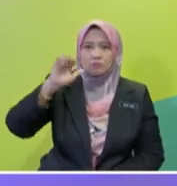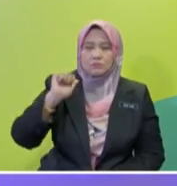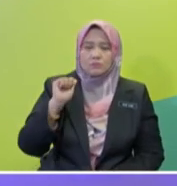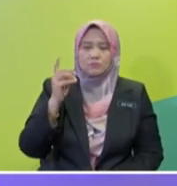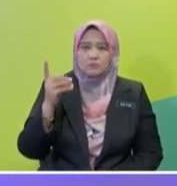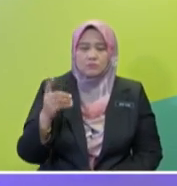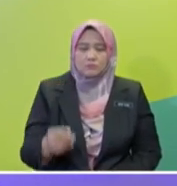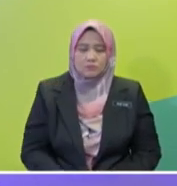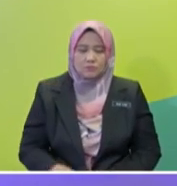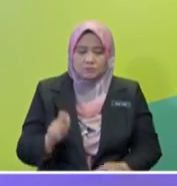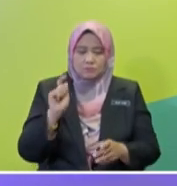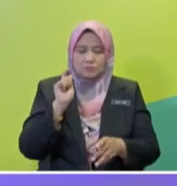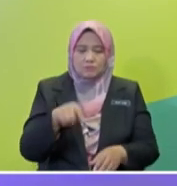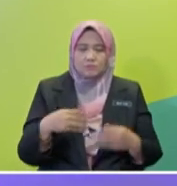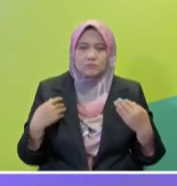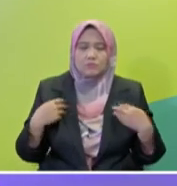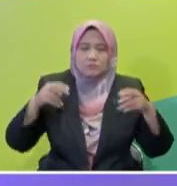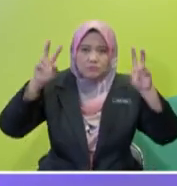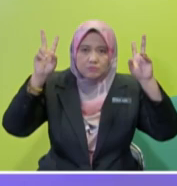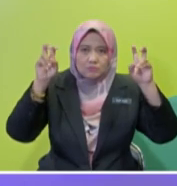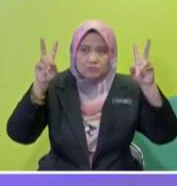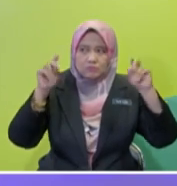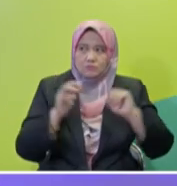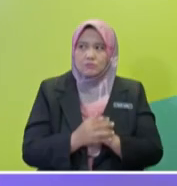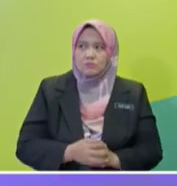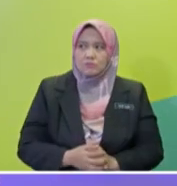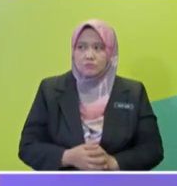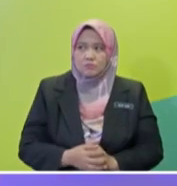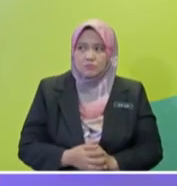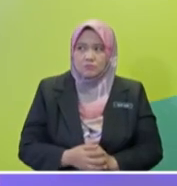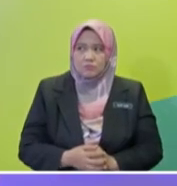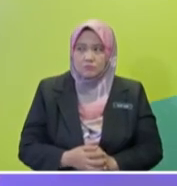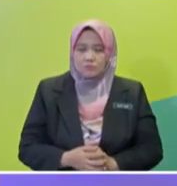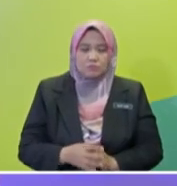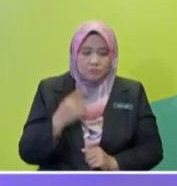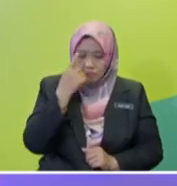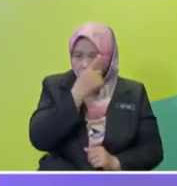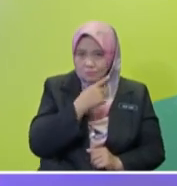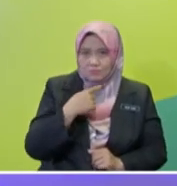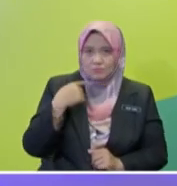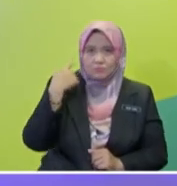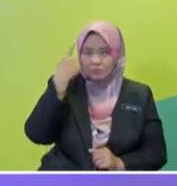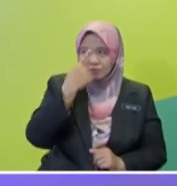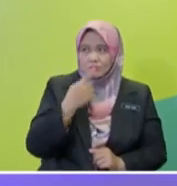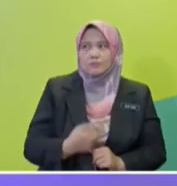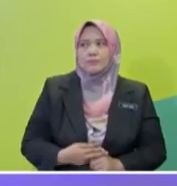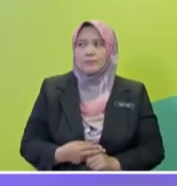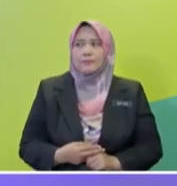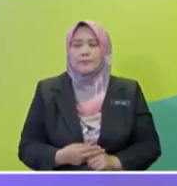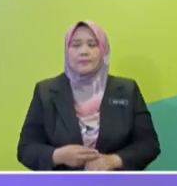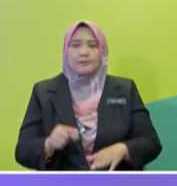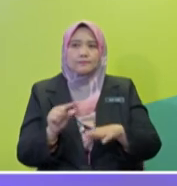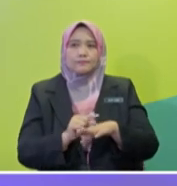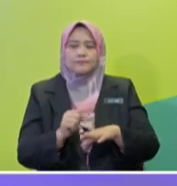ada tajuk dia masih ada namun diri kita pada namo jadinya kita umum kayak gitu nih oke nah ada Hi ini dalam itu kita akan menggunakan